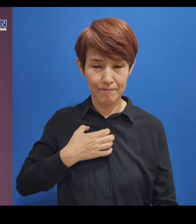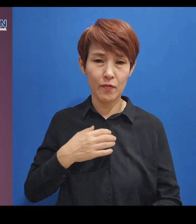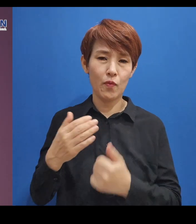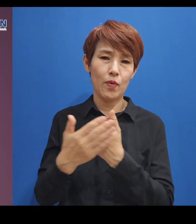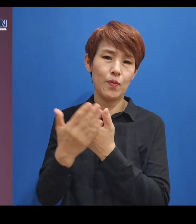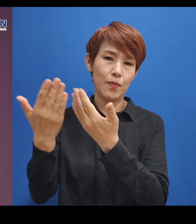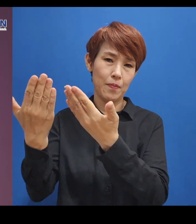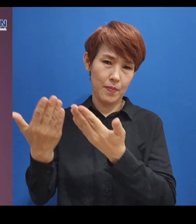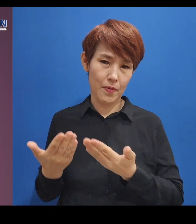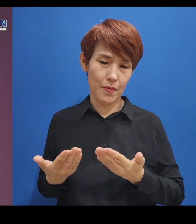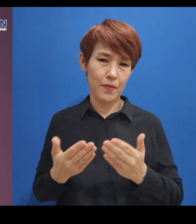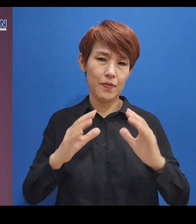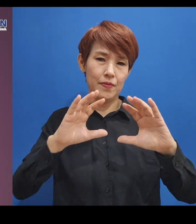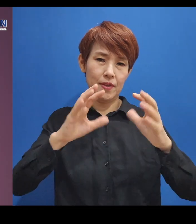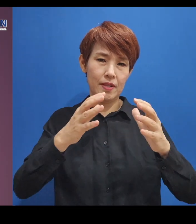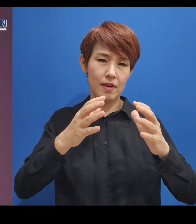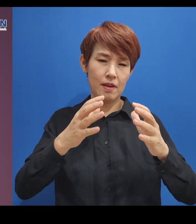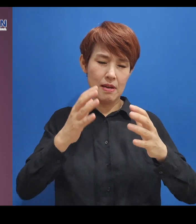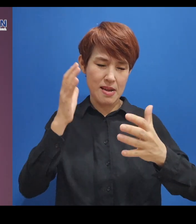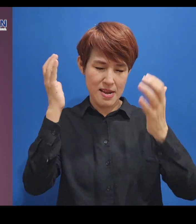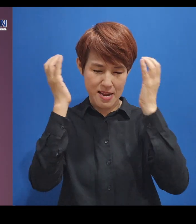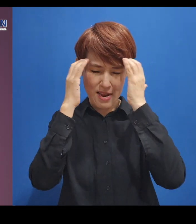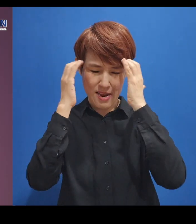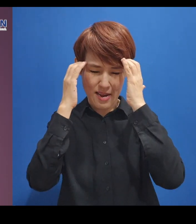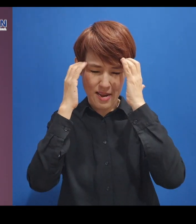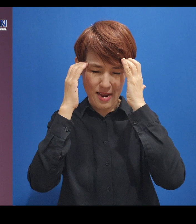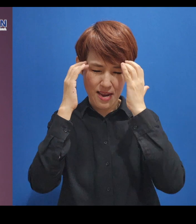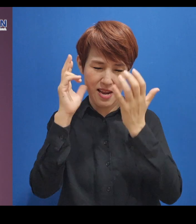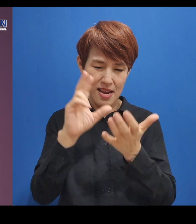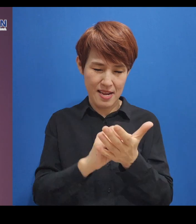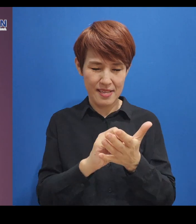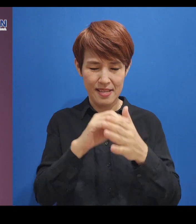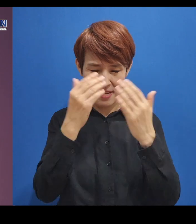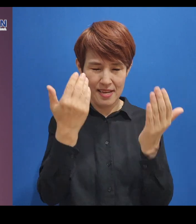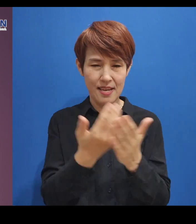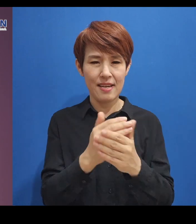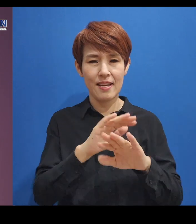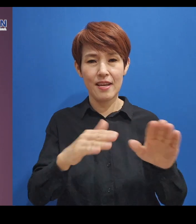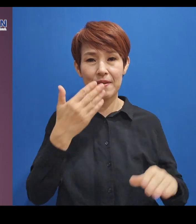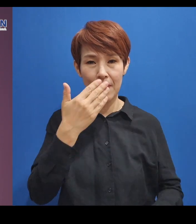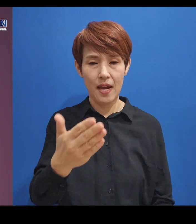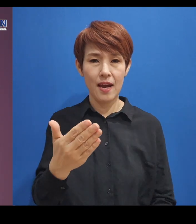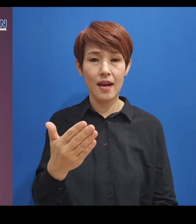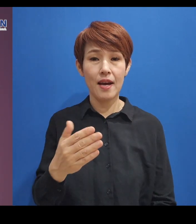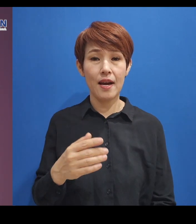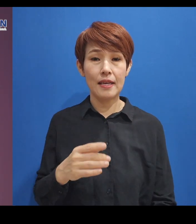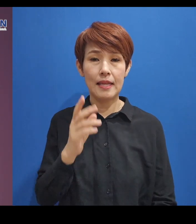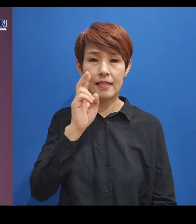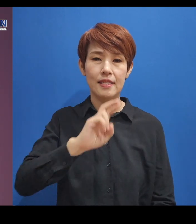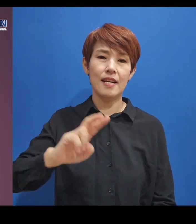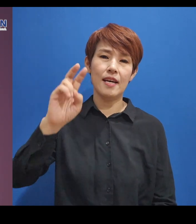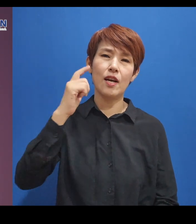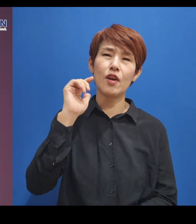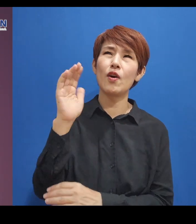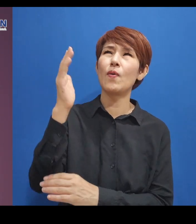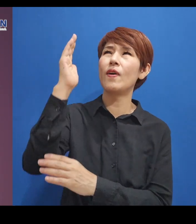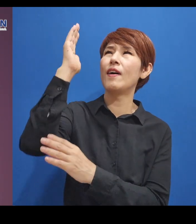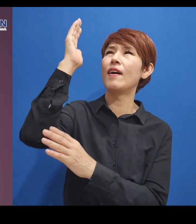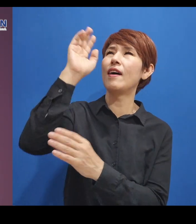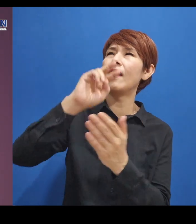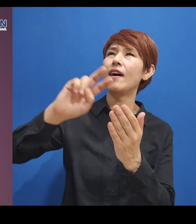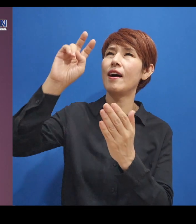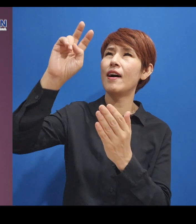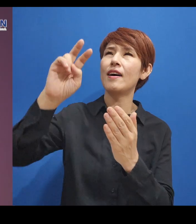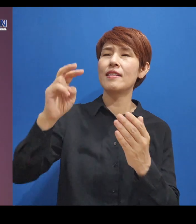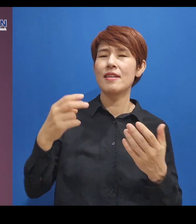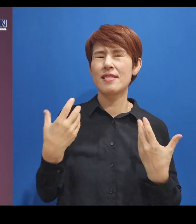이생의 풍파 잔잔해지고 영광의 찬송이 입에서부터 나오기 시작하고 실망했던 이 몸이